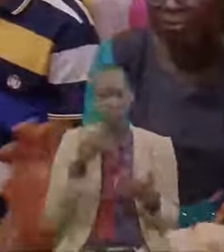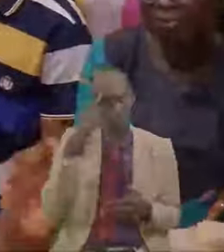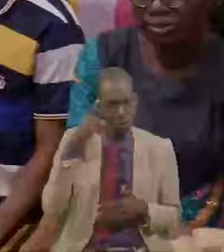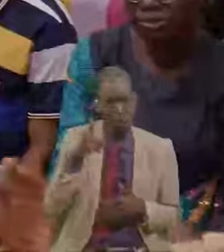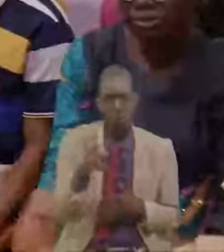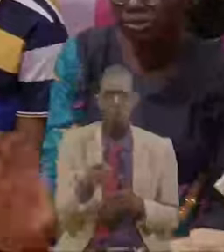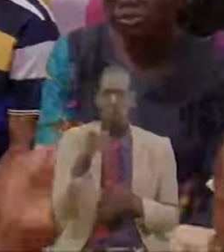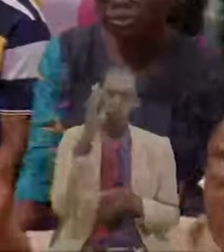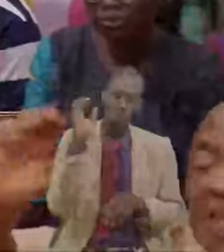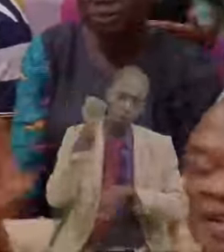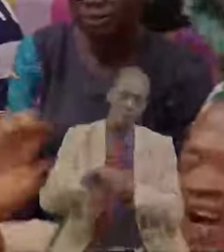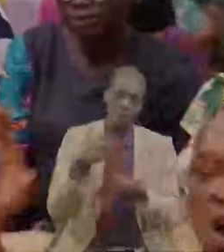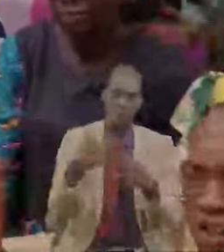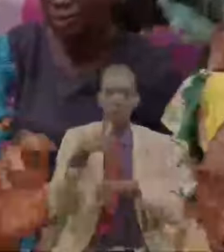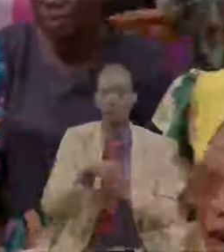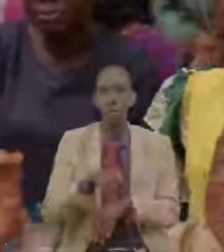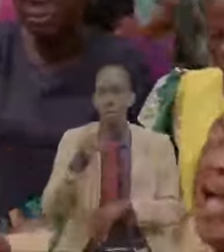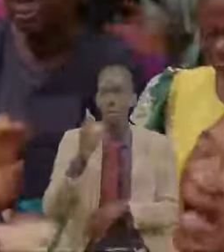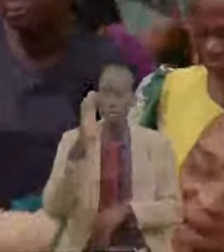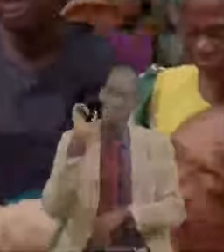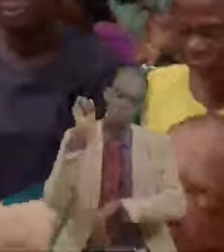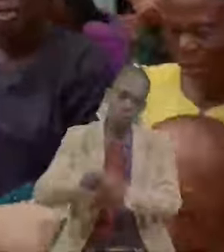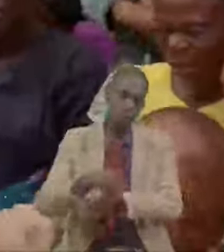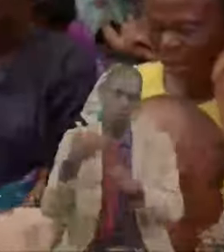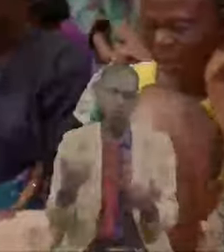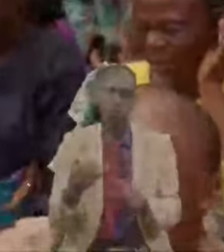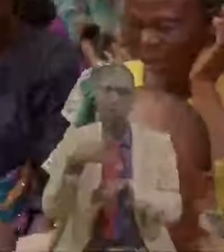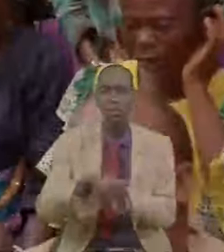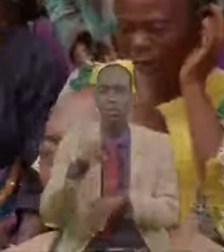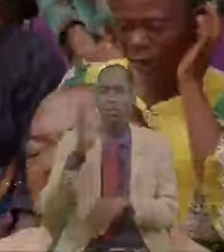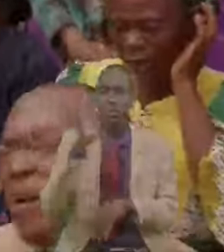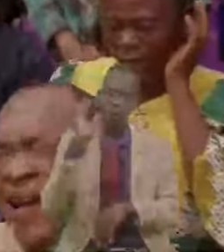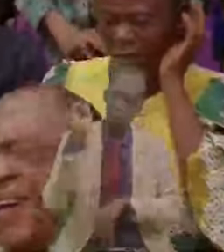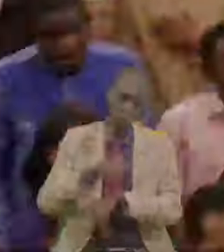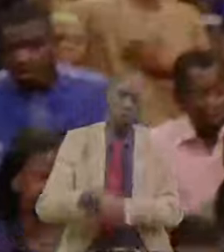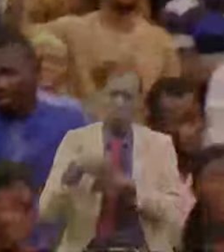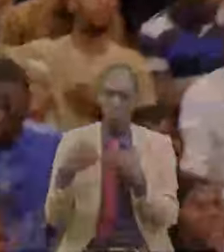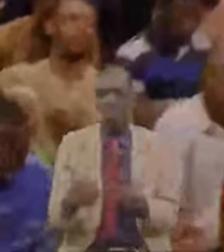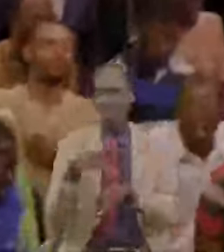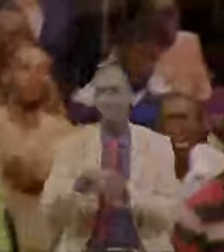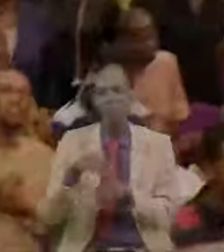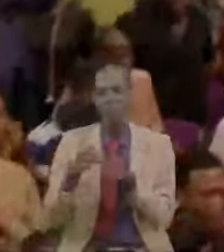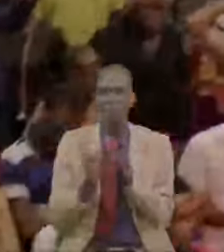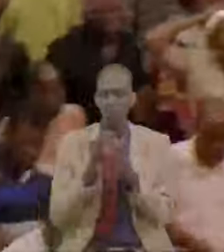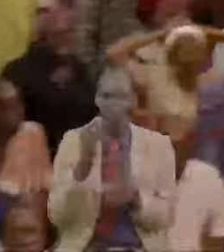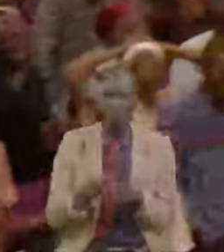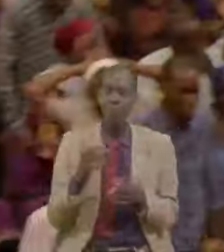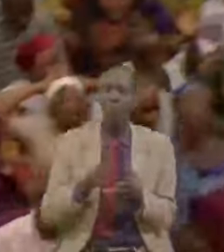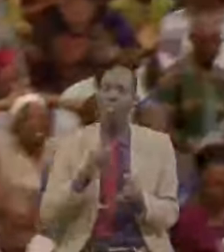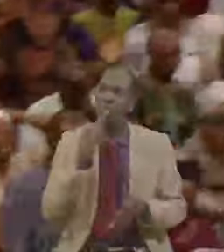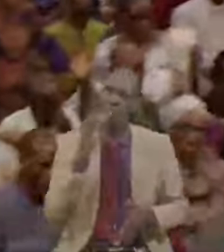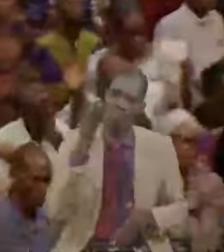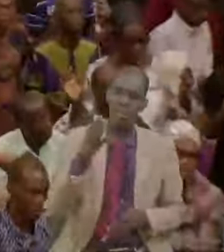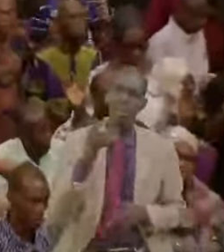Vous vainquez ce soir. Vous vainquez ce soir. Vous vainquez ce soir. C'est là.